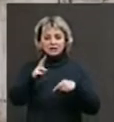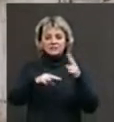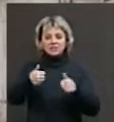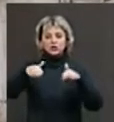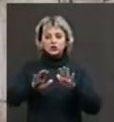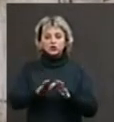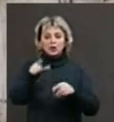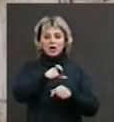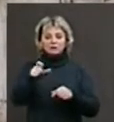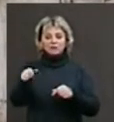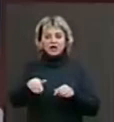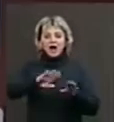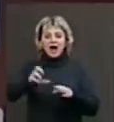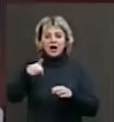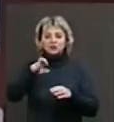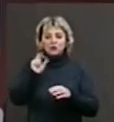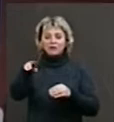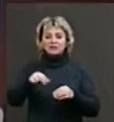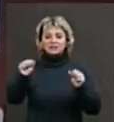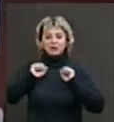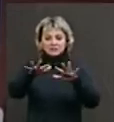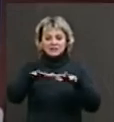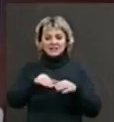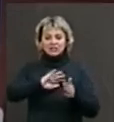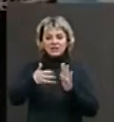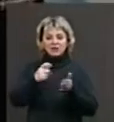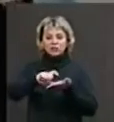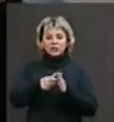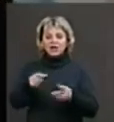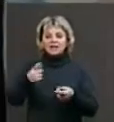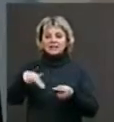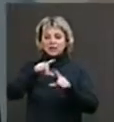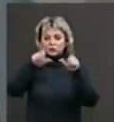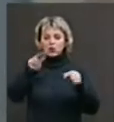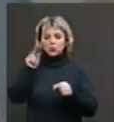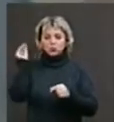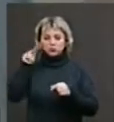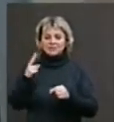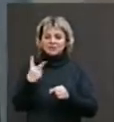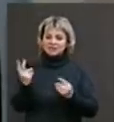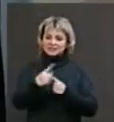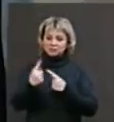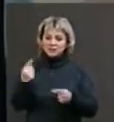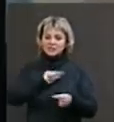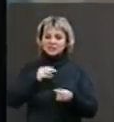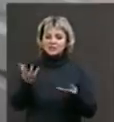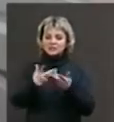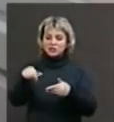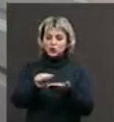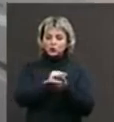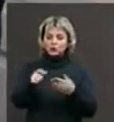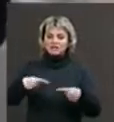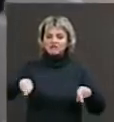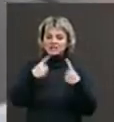лишило учеников актового и спортивного залов. А из-за нехватки кабинетов гимназия теперь учится в 2 смены. На разработку проектно-сметной документации